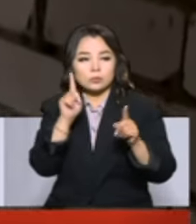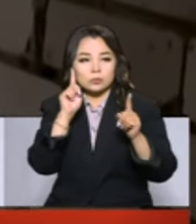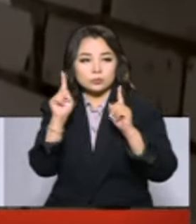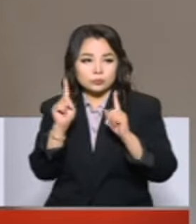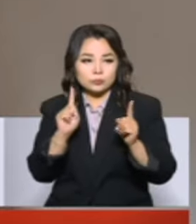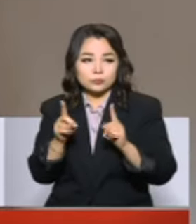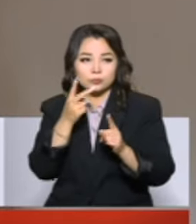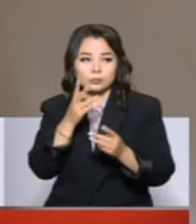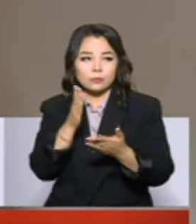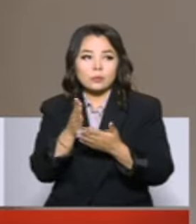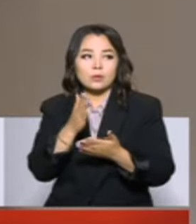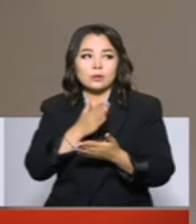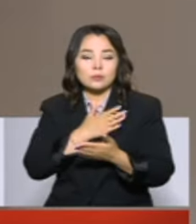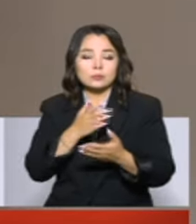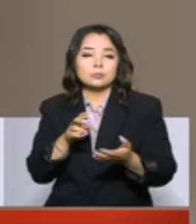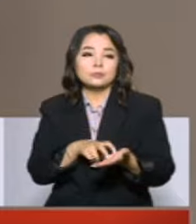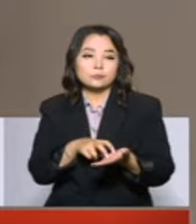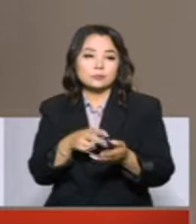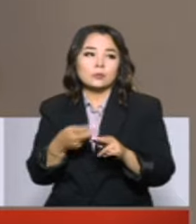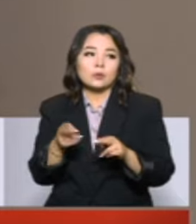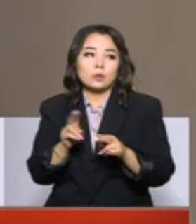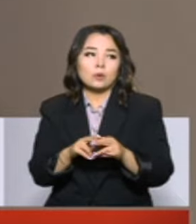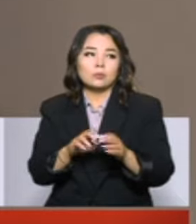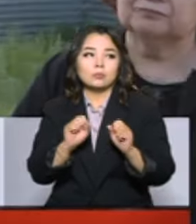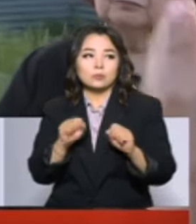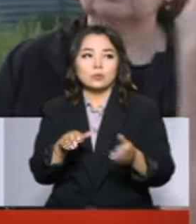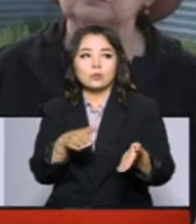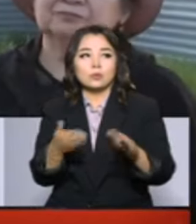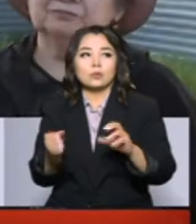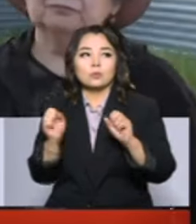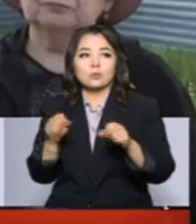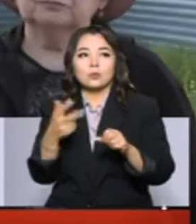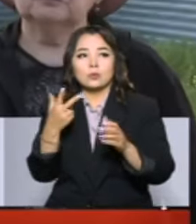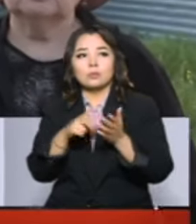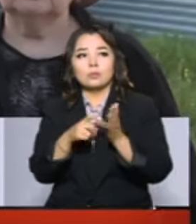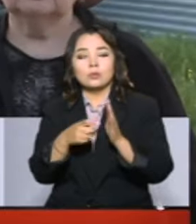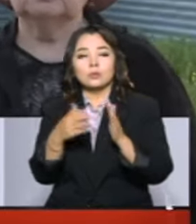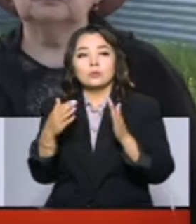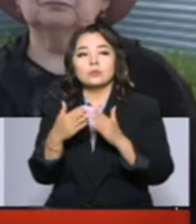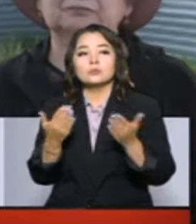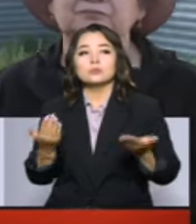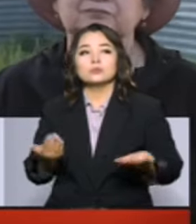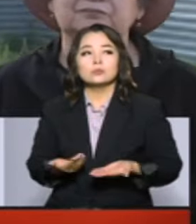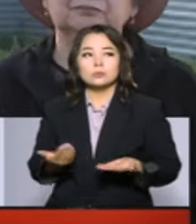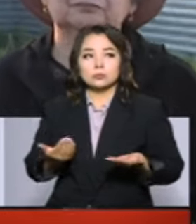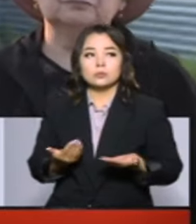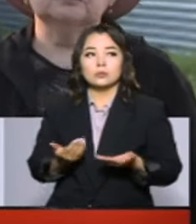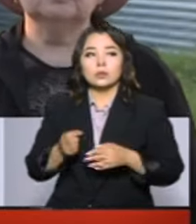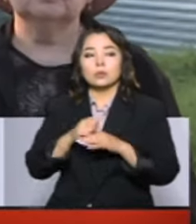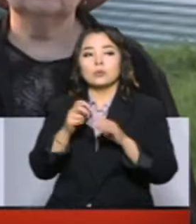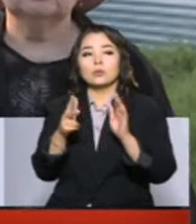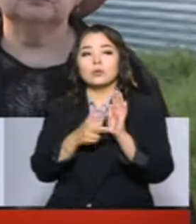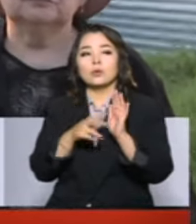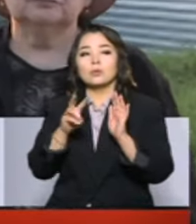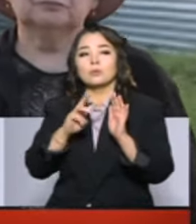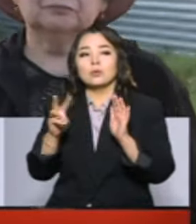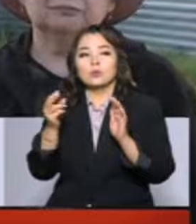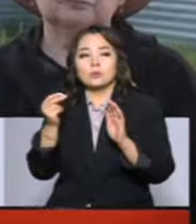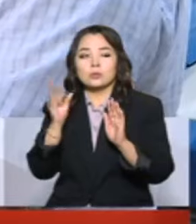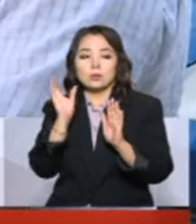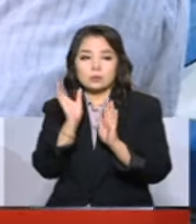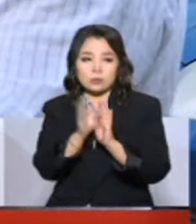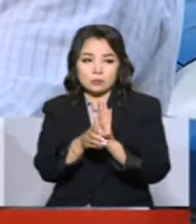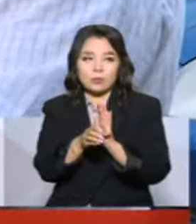шошыдым. Біз қорқып тұрғанымыз мына құлап қалуы мүмкін. Мен 3 бөлмелі пәтерге 18 миллион ақшаны